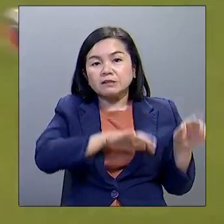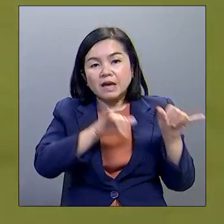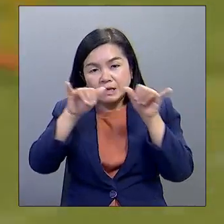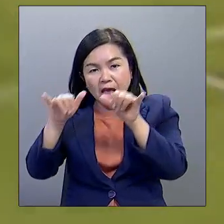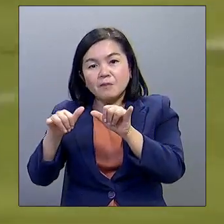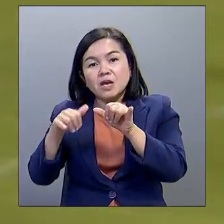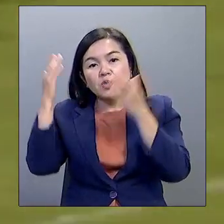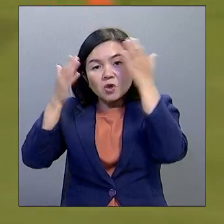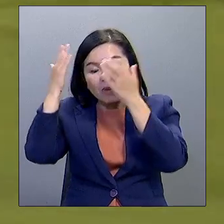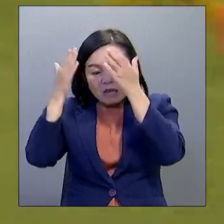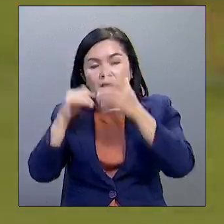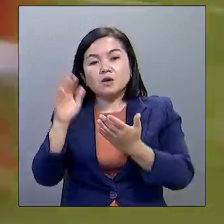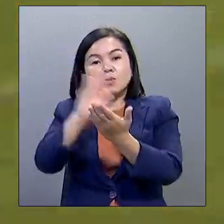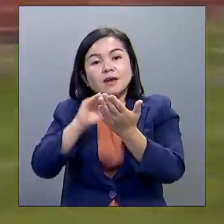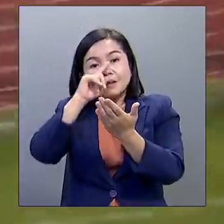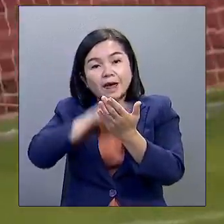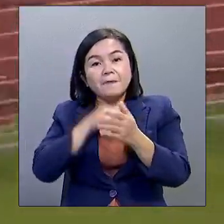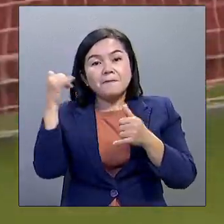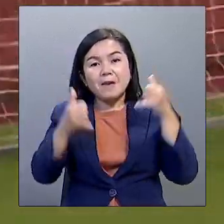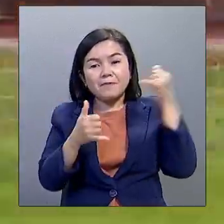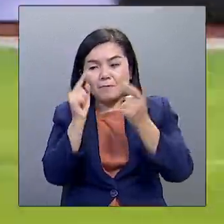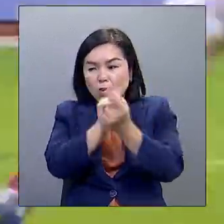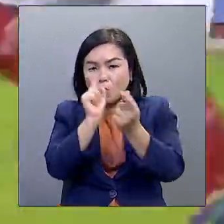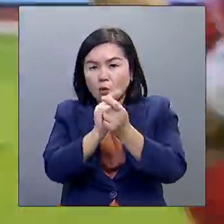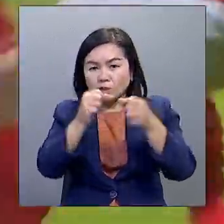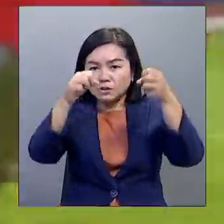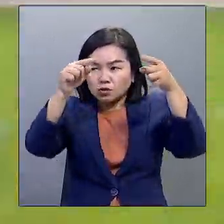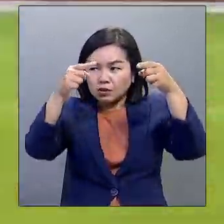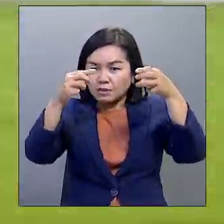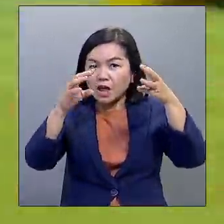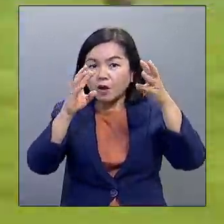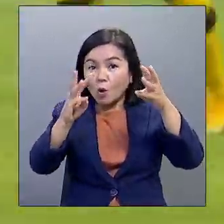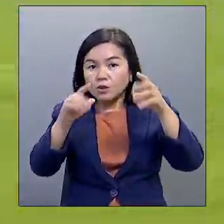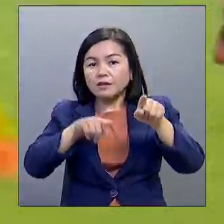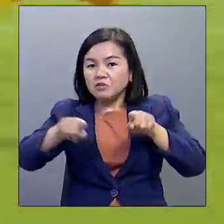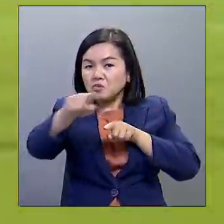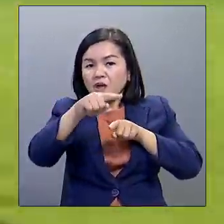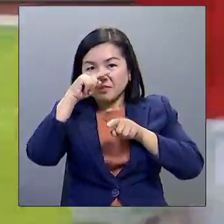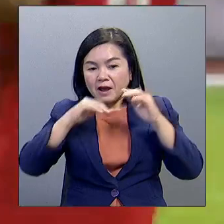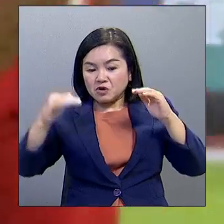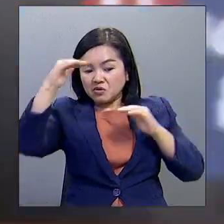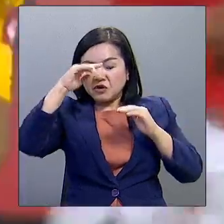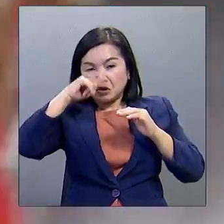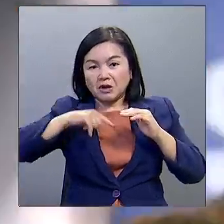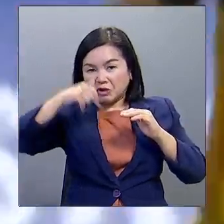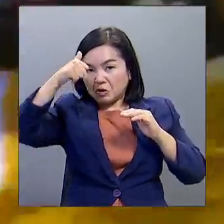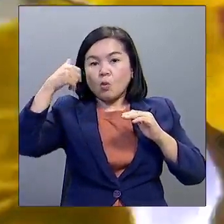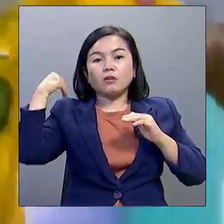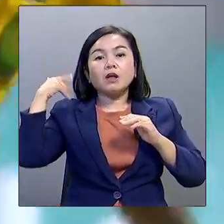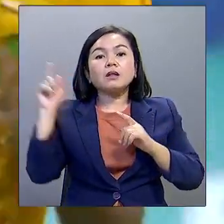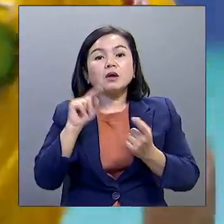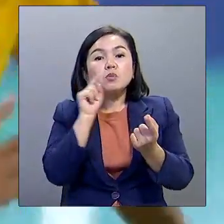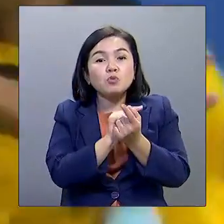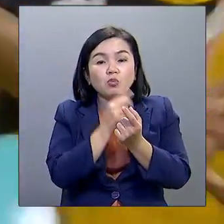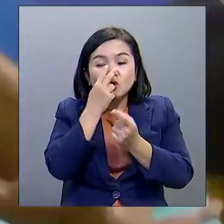ที่ทีมชาติไทยเจอกับบูไน6นัดรวมทุกรายการครับเป็นทีมชาติไทยที่เหนือกว่าครับซึ่งครั้งล่าสุดที่ทั้งคู่เจอกัน